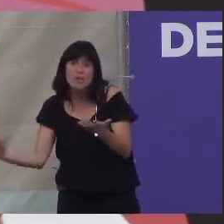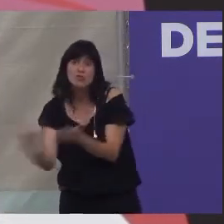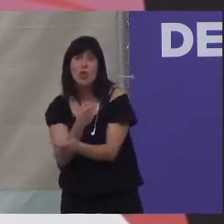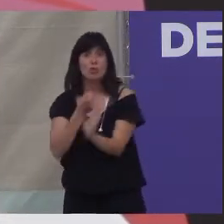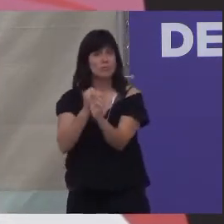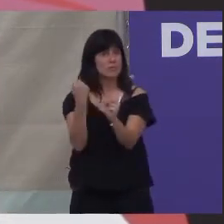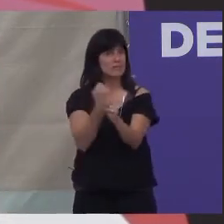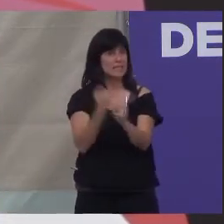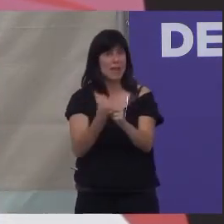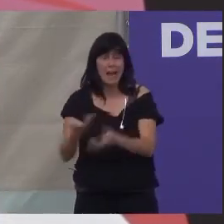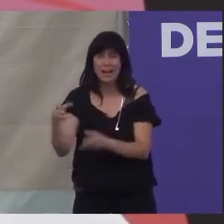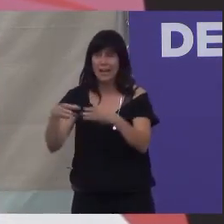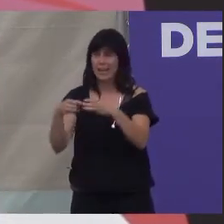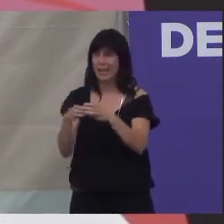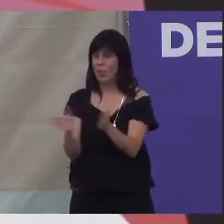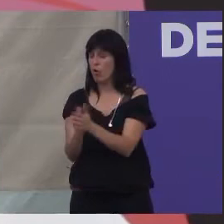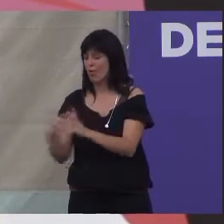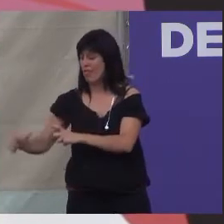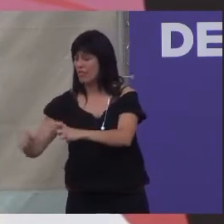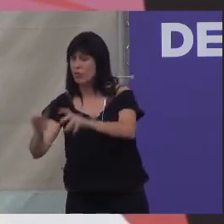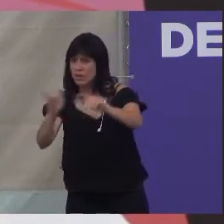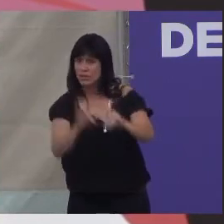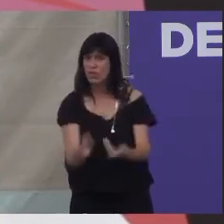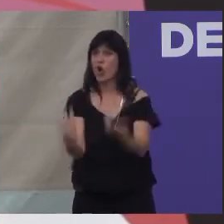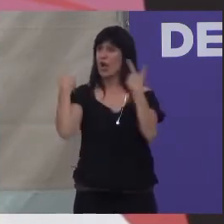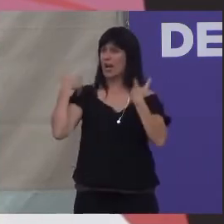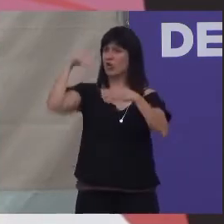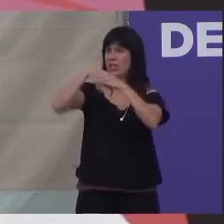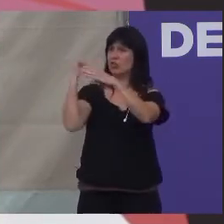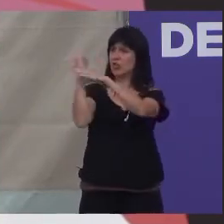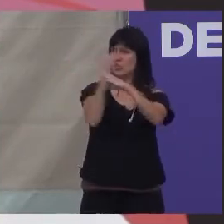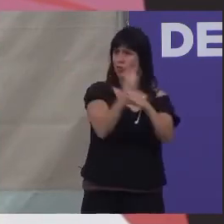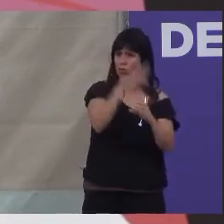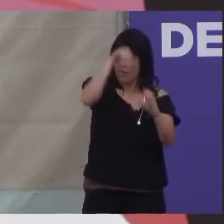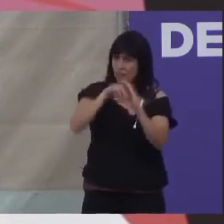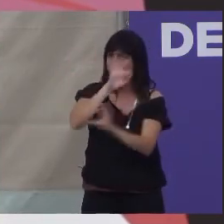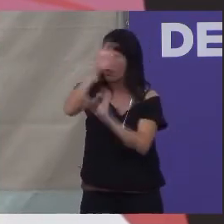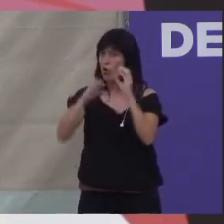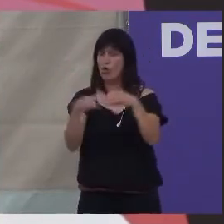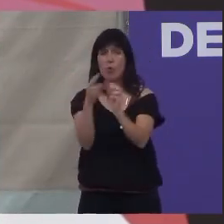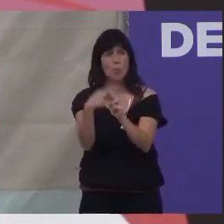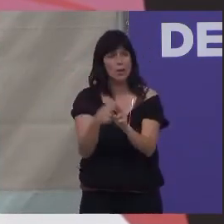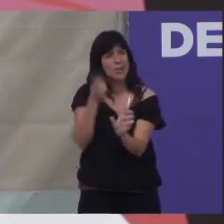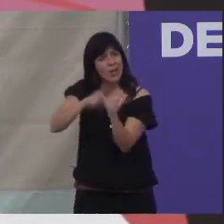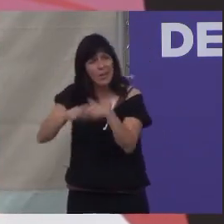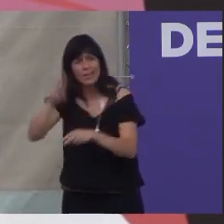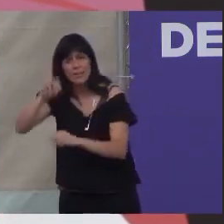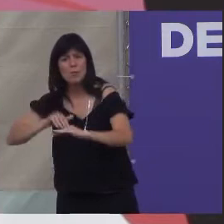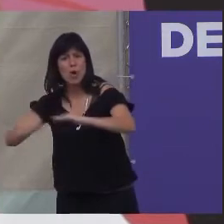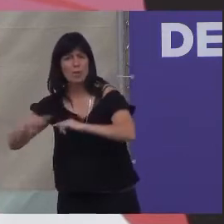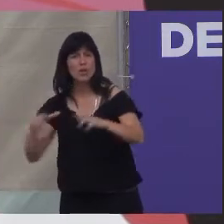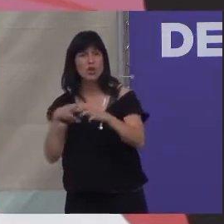amb cercles sectorials, territorials, càrrecs orgànics i institucionals, militants, inscrits i moviments